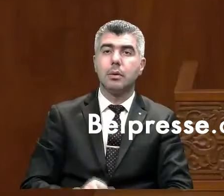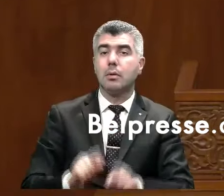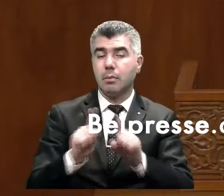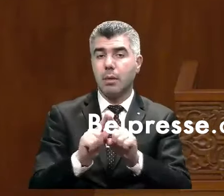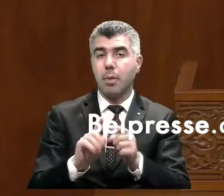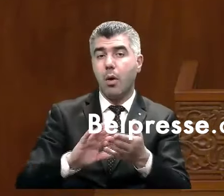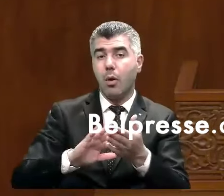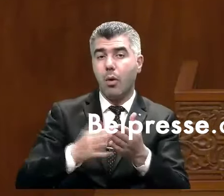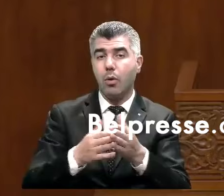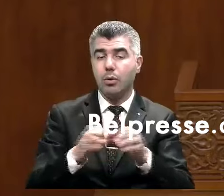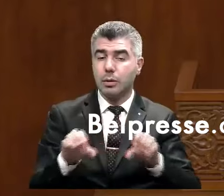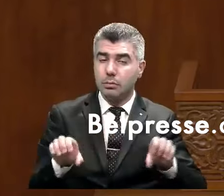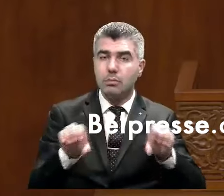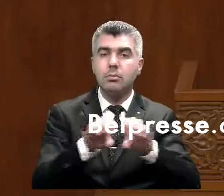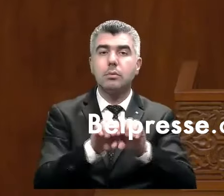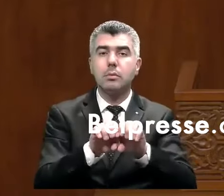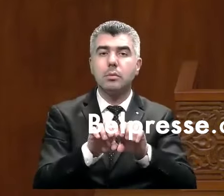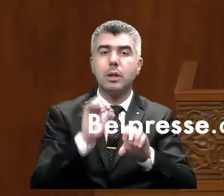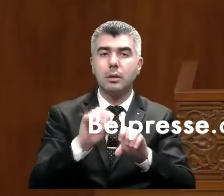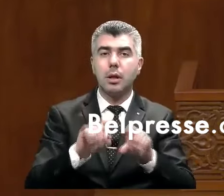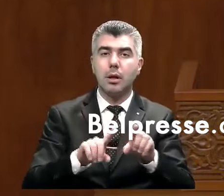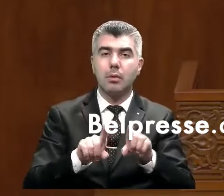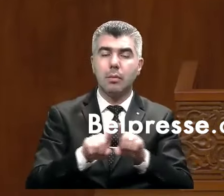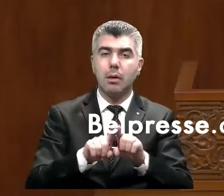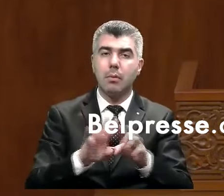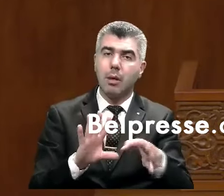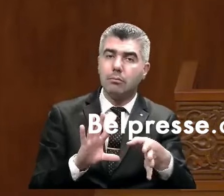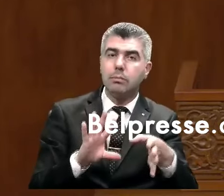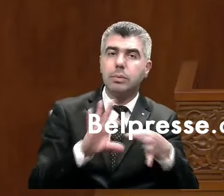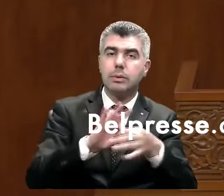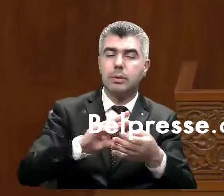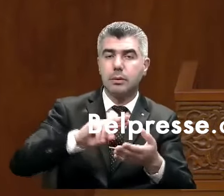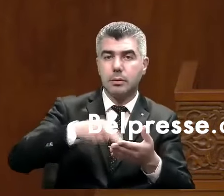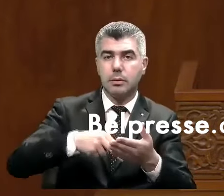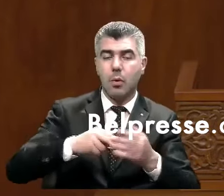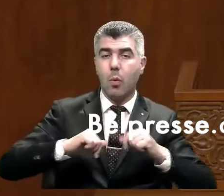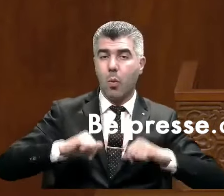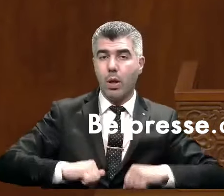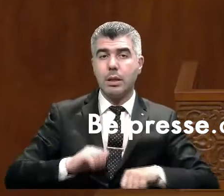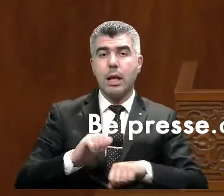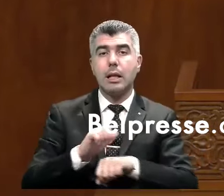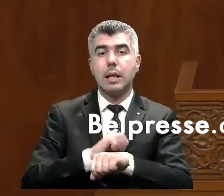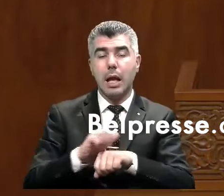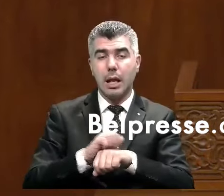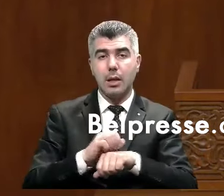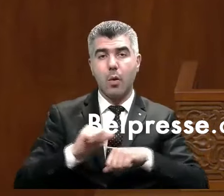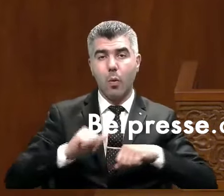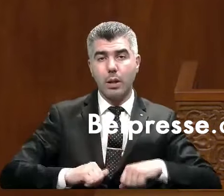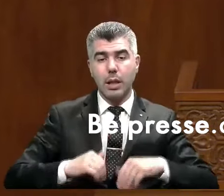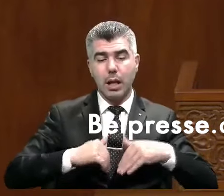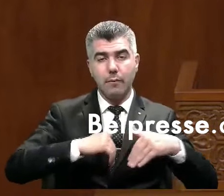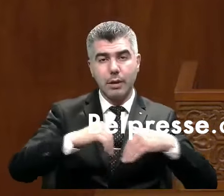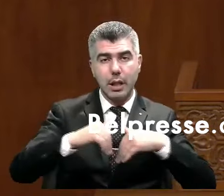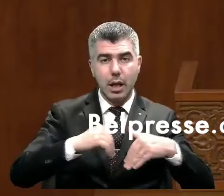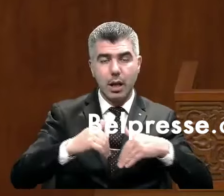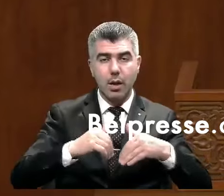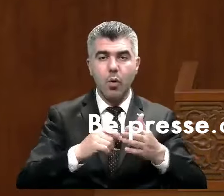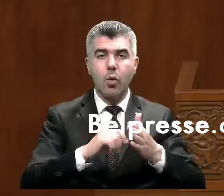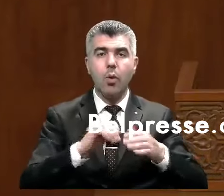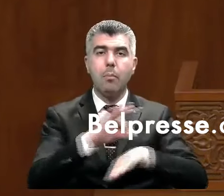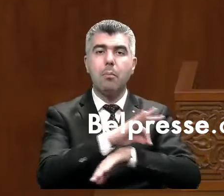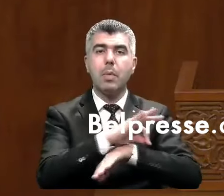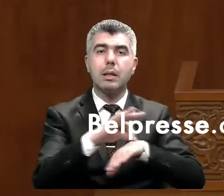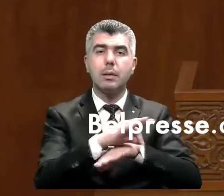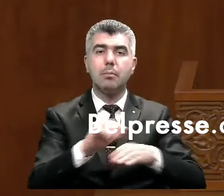والربط بين الاحواض المائيه في اطار تعاقدي مع وزارتي الداخليه والتجهيز والماء والمكتب الوطني للماء